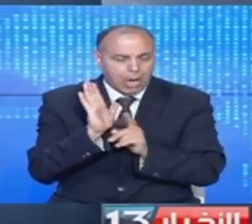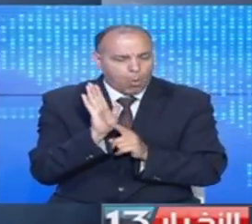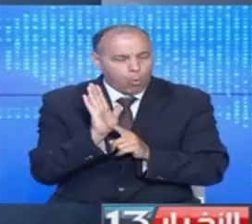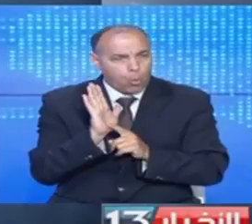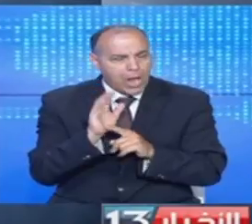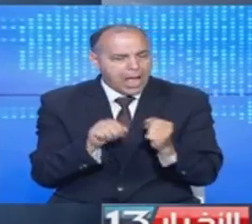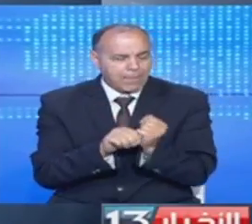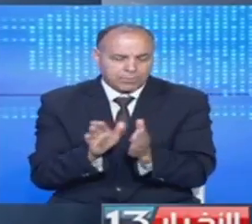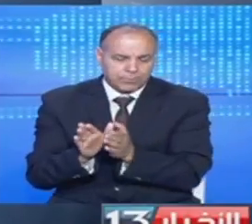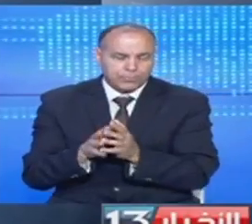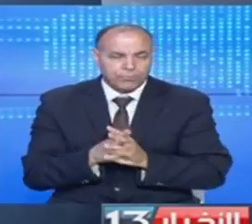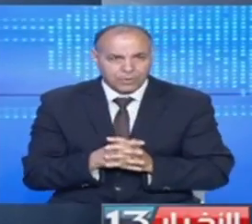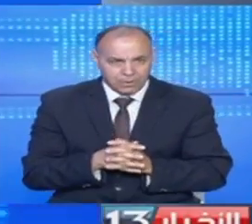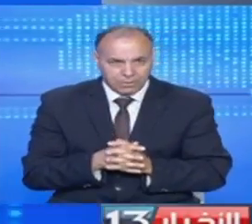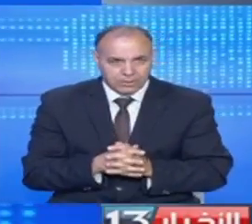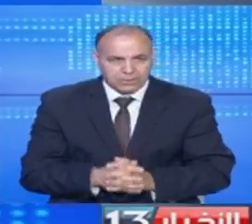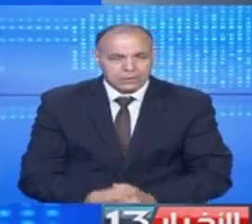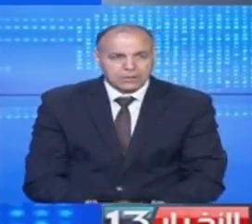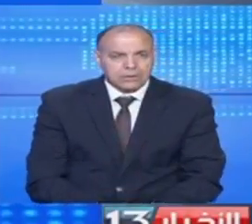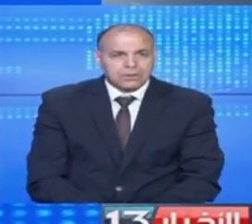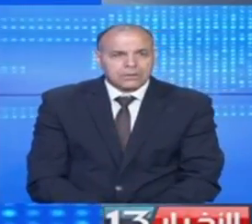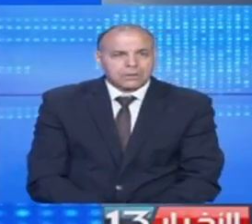بها العمل.